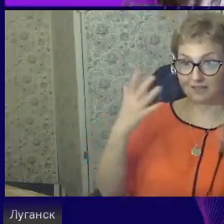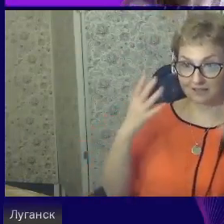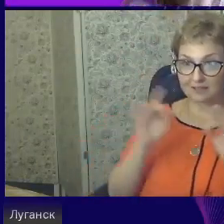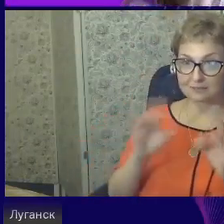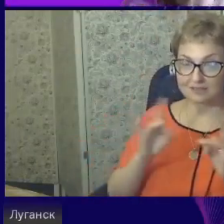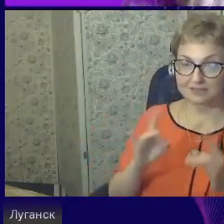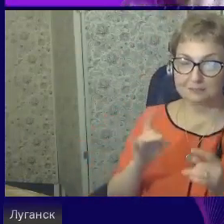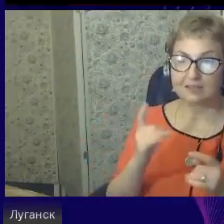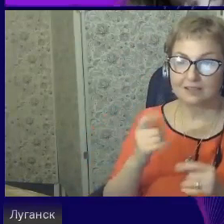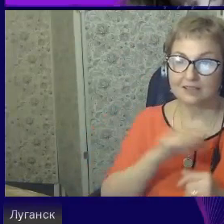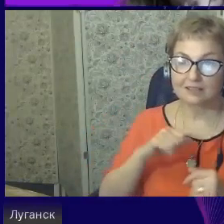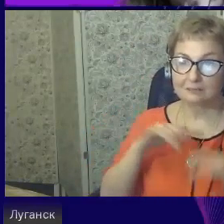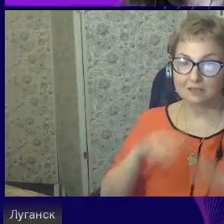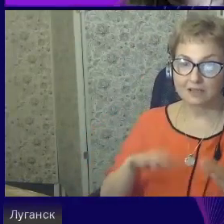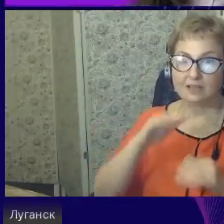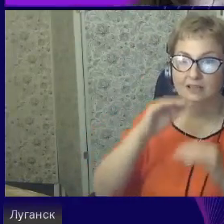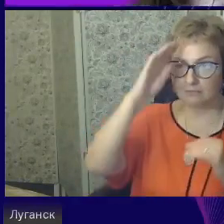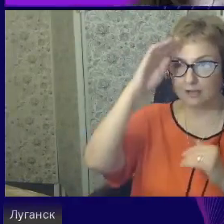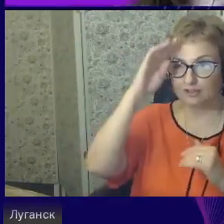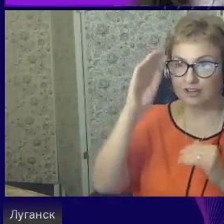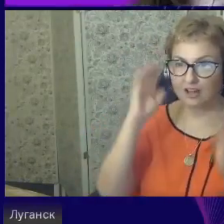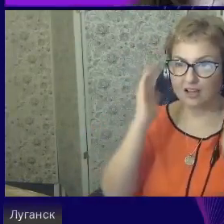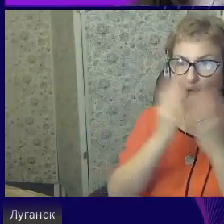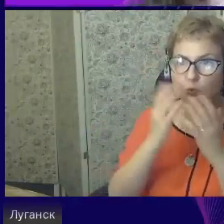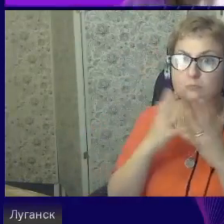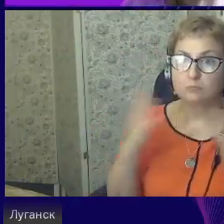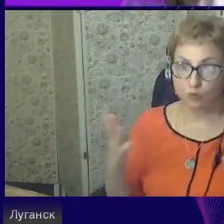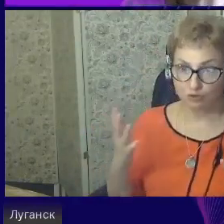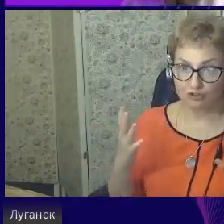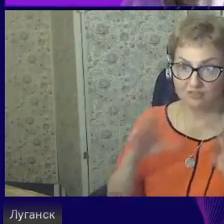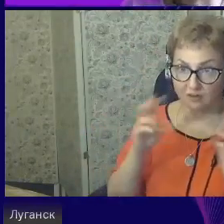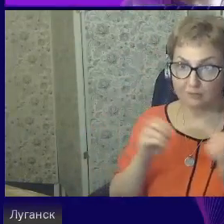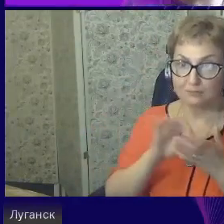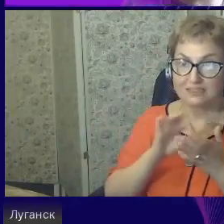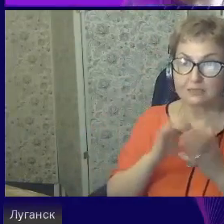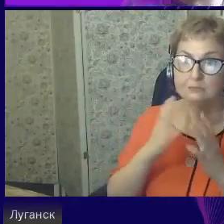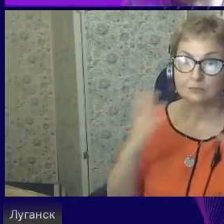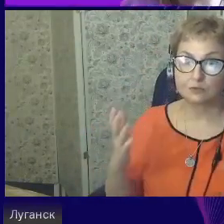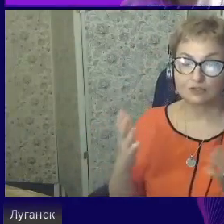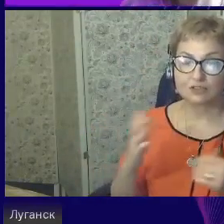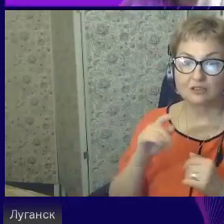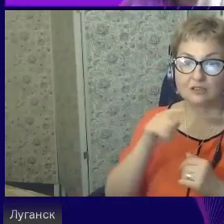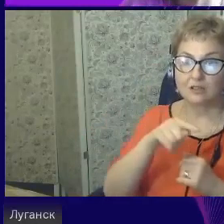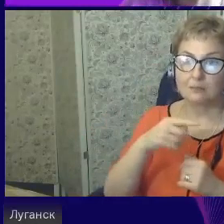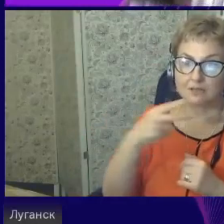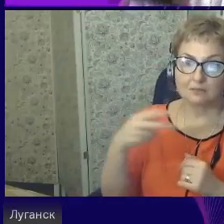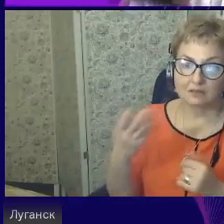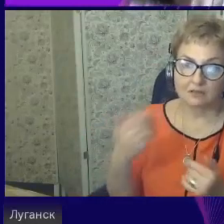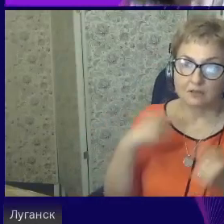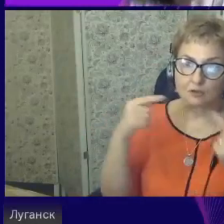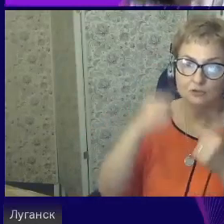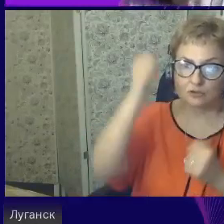деле парней с аутизмом, в принципе, вот, примерно там, не помню сейчас точную